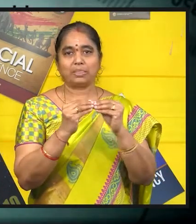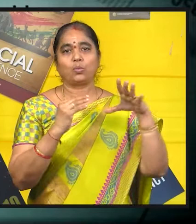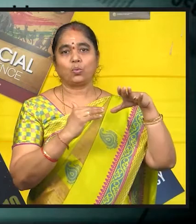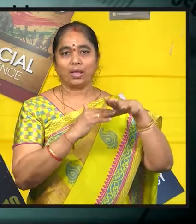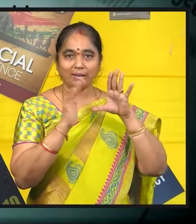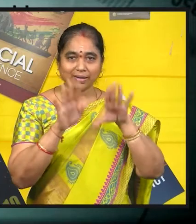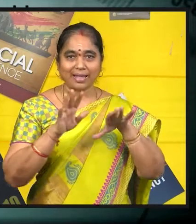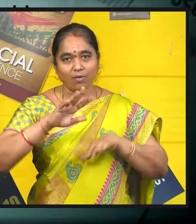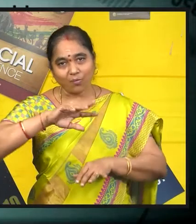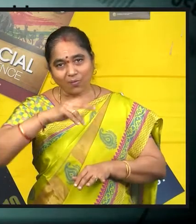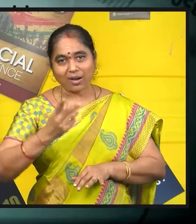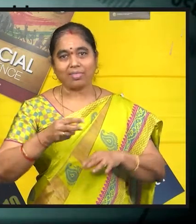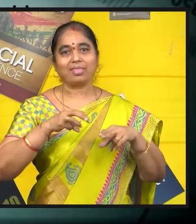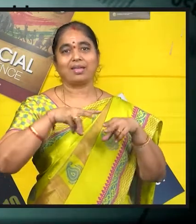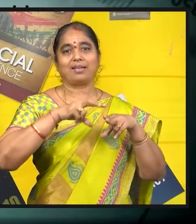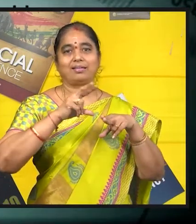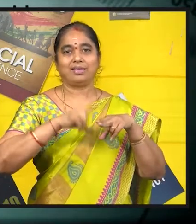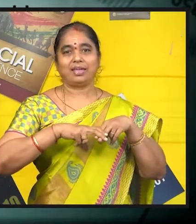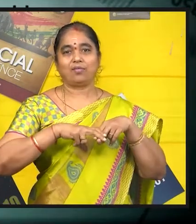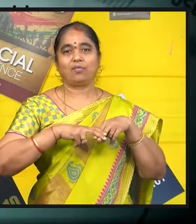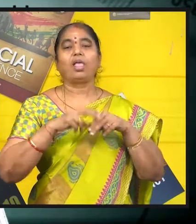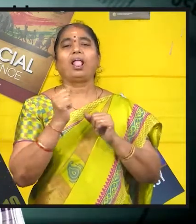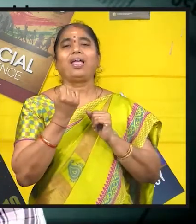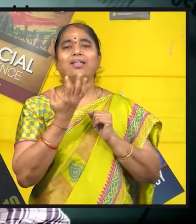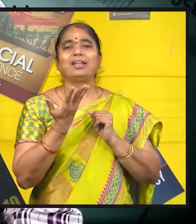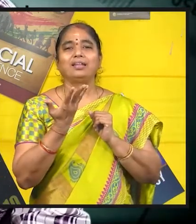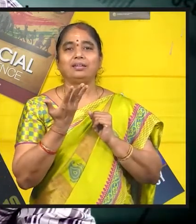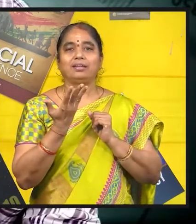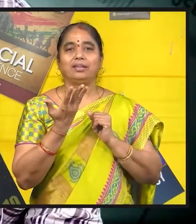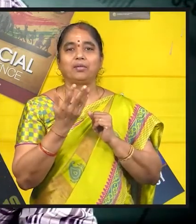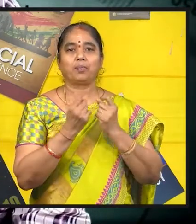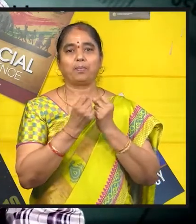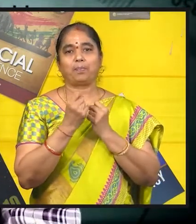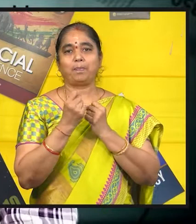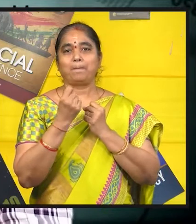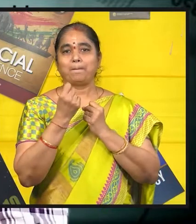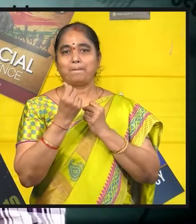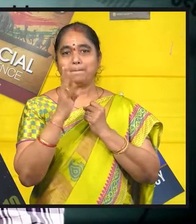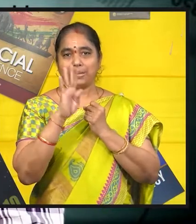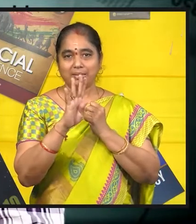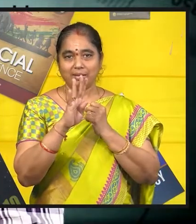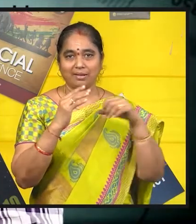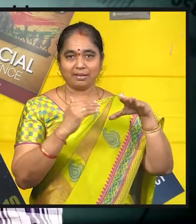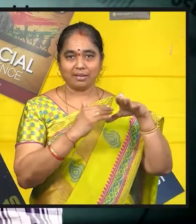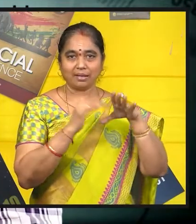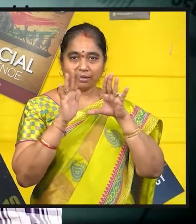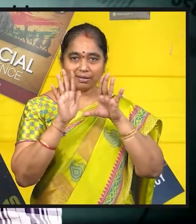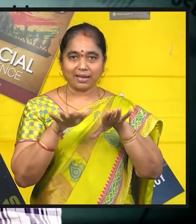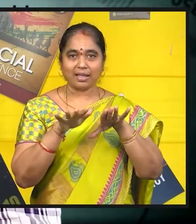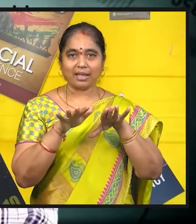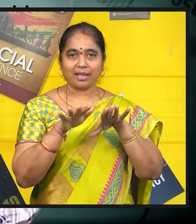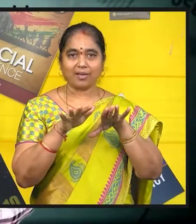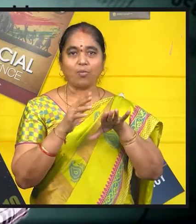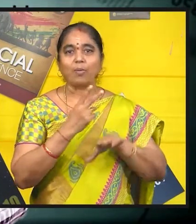எலக்ட்ரான்கள் இருக்கும். அதற்கு அடுத்தது எஃப் கூட்டுக்கு வரீங்க, அதில் எவ்வளவு இருக்குதுன்னு சொன்னால் 14 எலக்ட்ரான்கள்